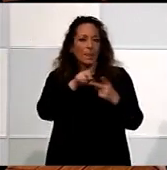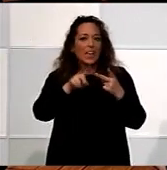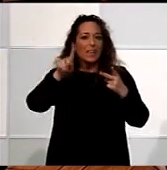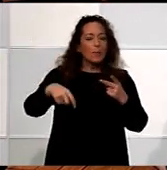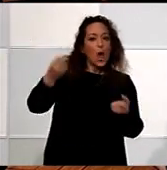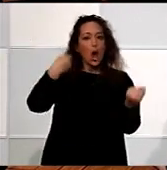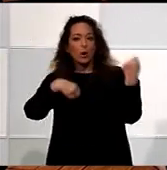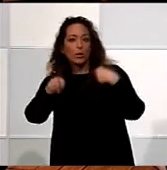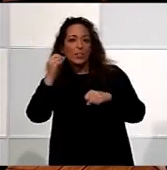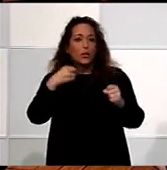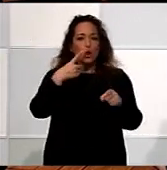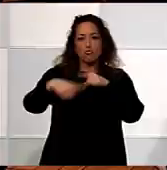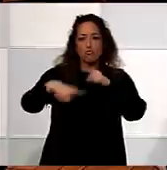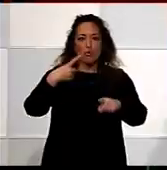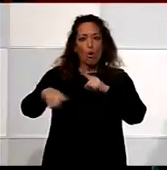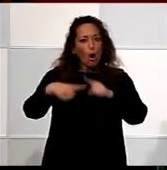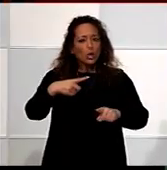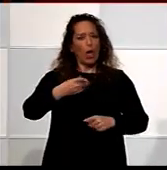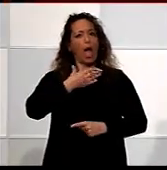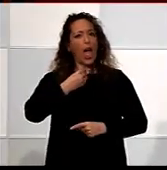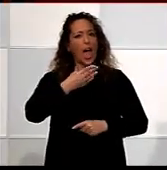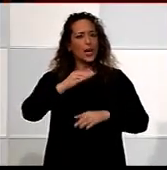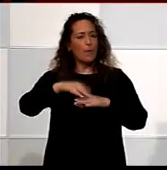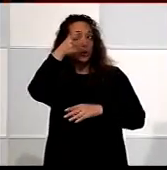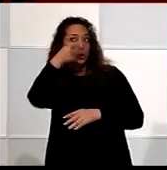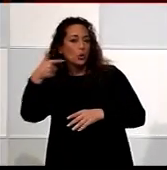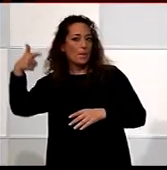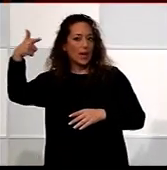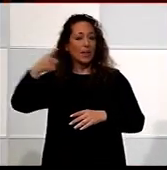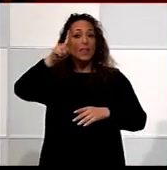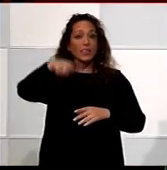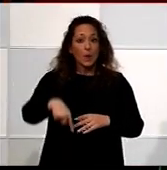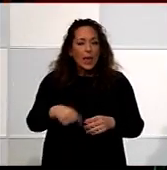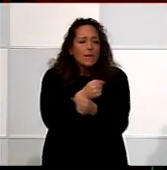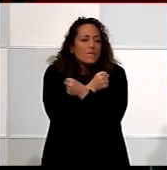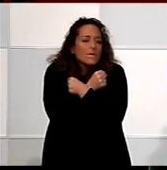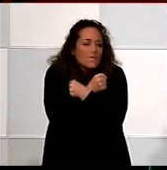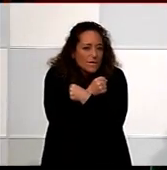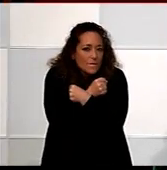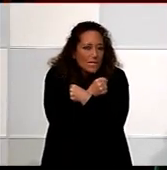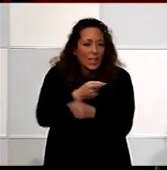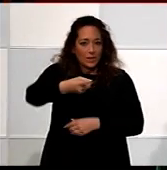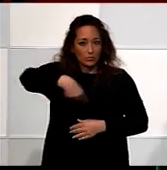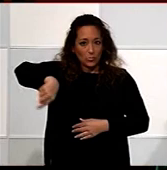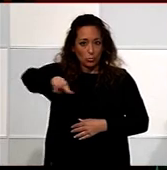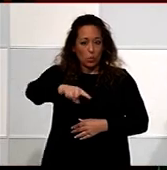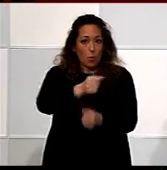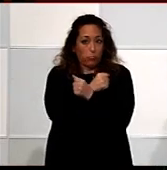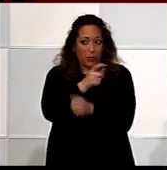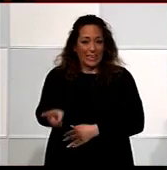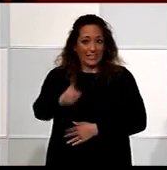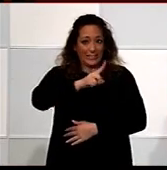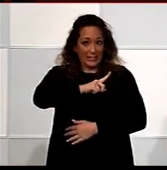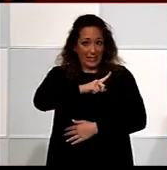somiar cada dia més. No oblideu d'estimar i d'estimar-vos, de cuidar i de